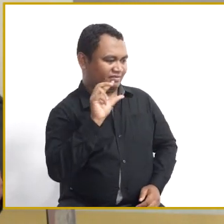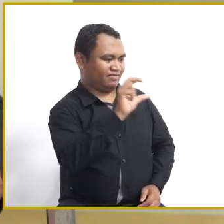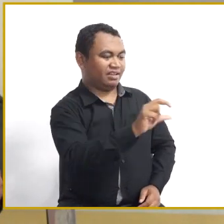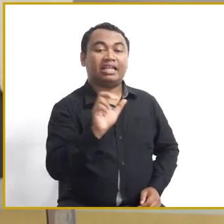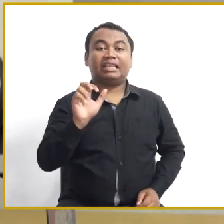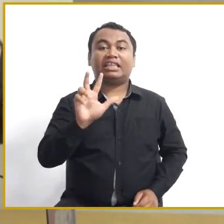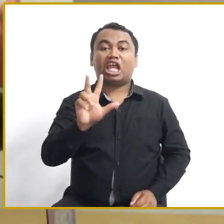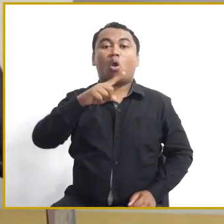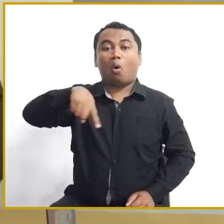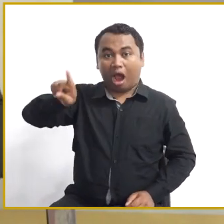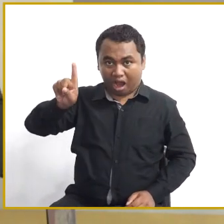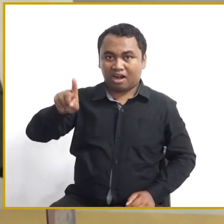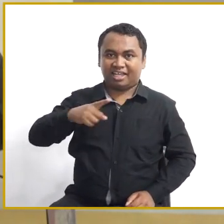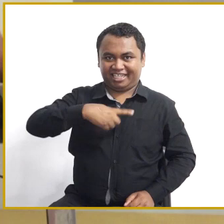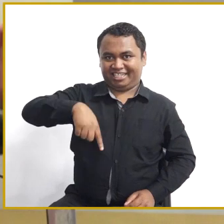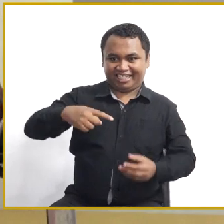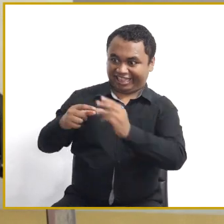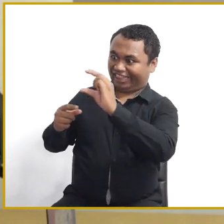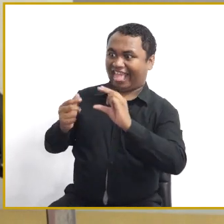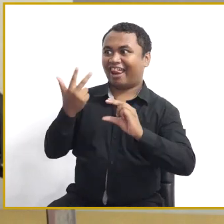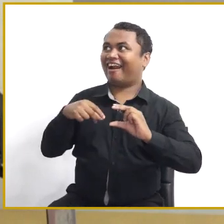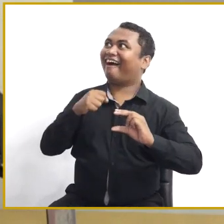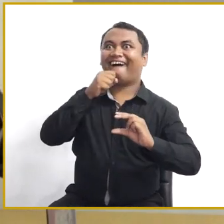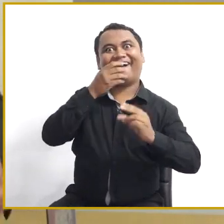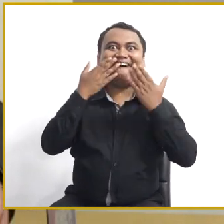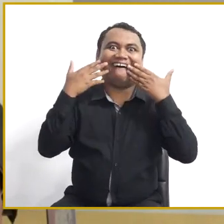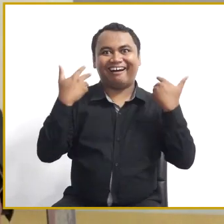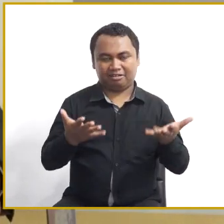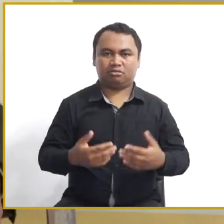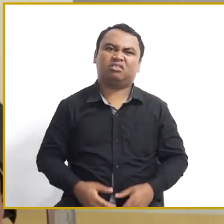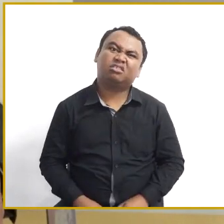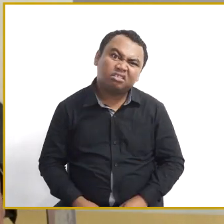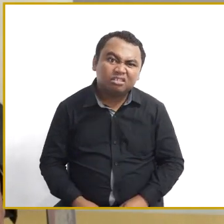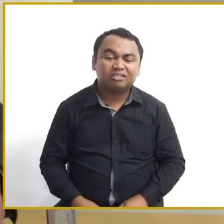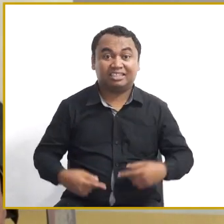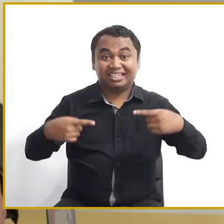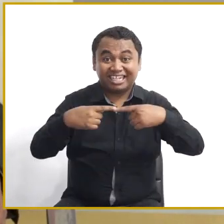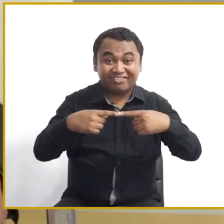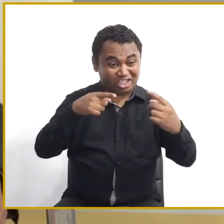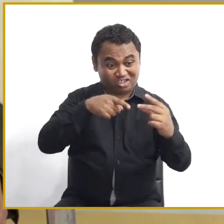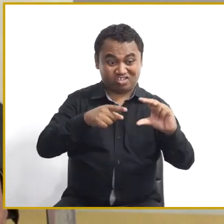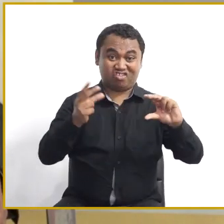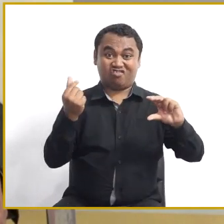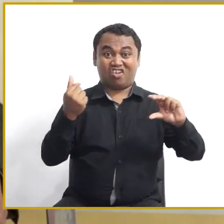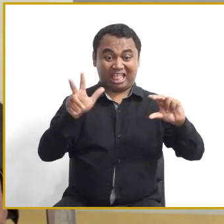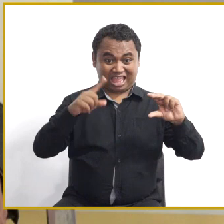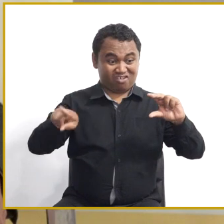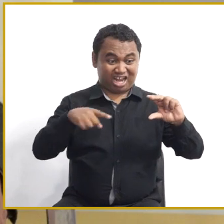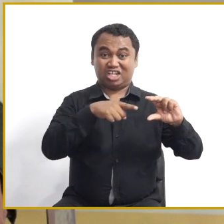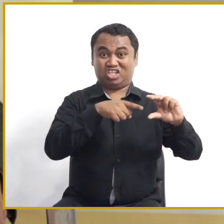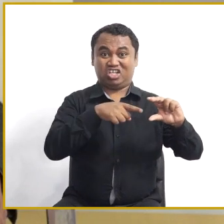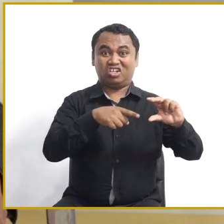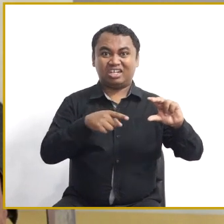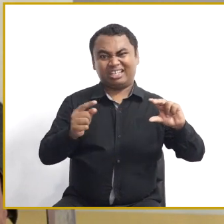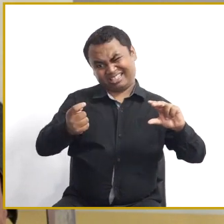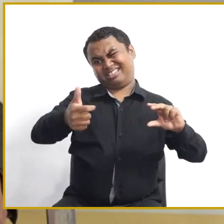miarabany iny de iny le ataony trosa de iny no ataony loatra zao nefa amin'iny tsika miaraka mahita tsy fanenjehako normal